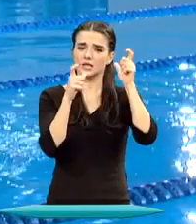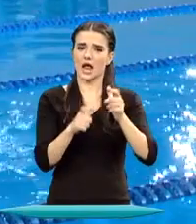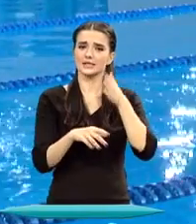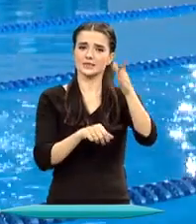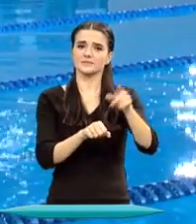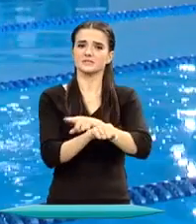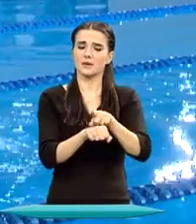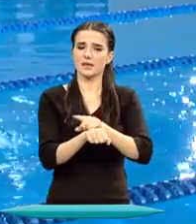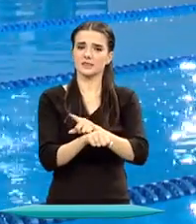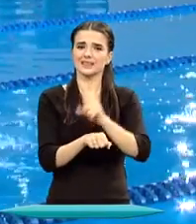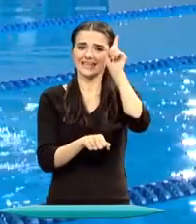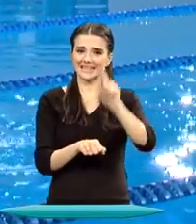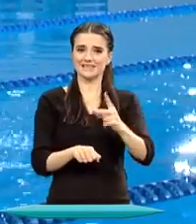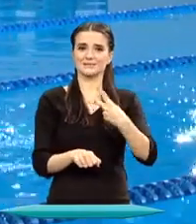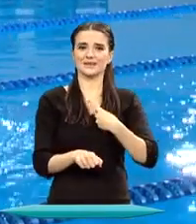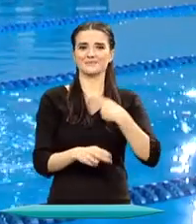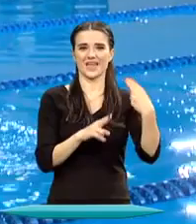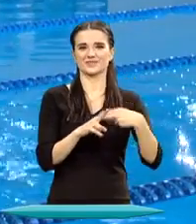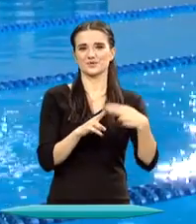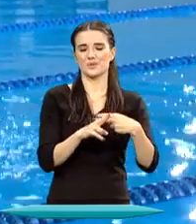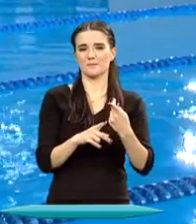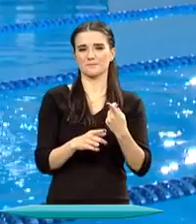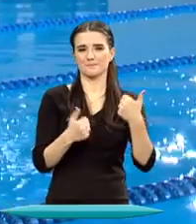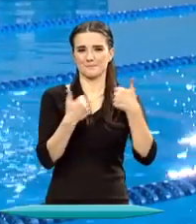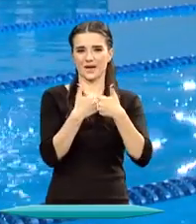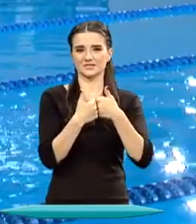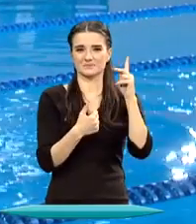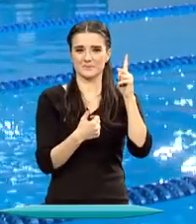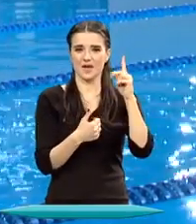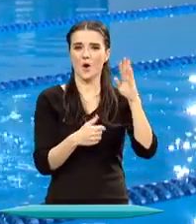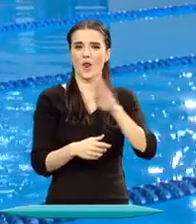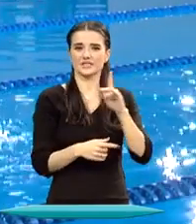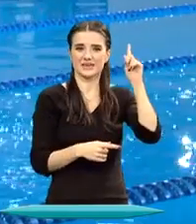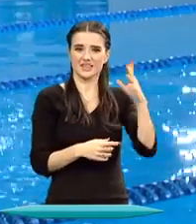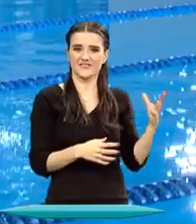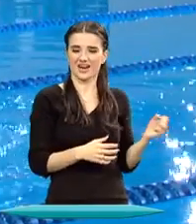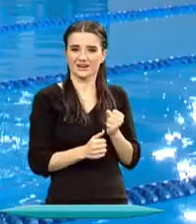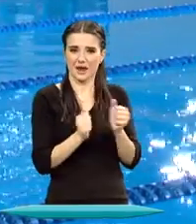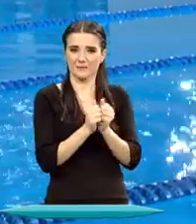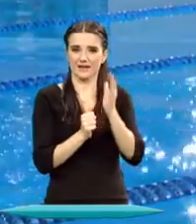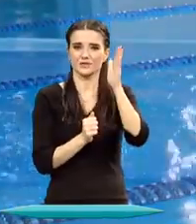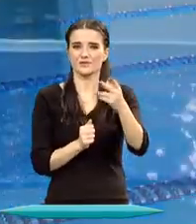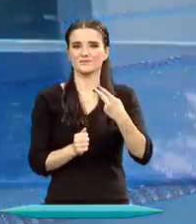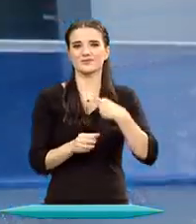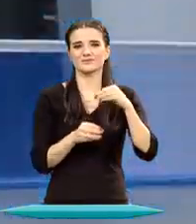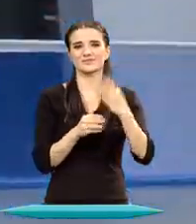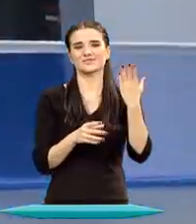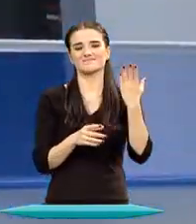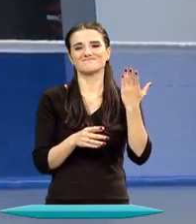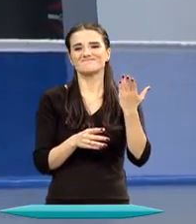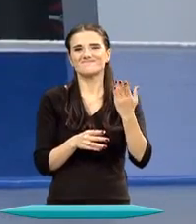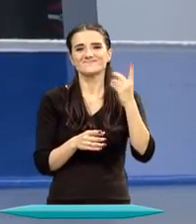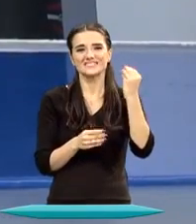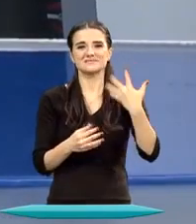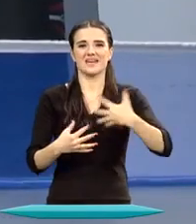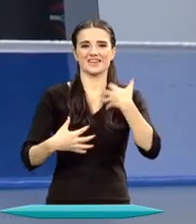Antalya'ya gittiğimizde benim ilk tecrübemdi müsabaka. Bir öğrencimi ilk defa götürüyordum ve bu benim için anlatılmaz